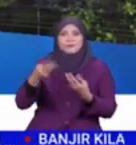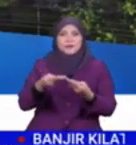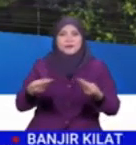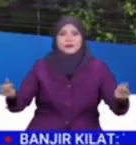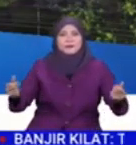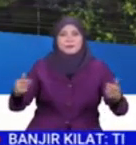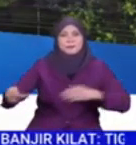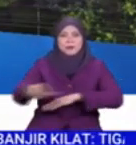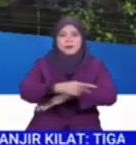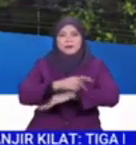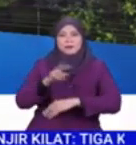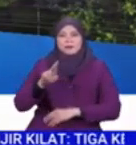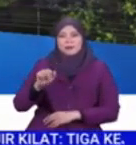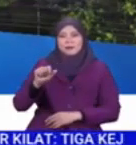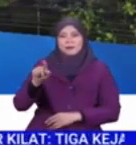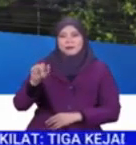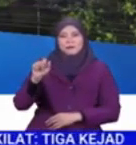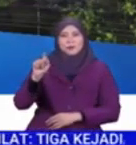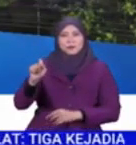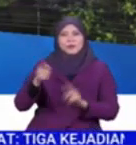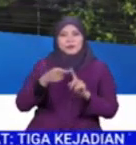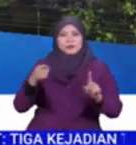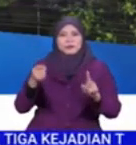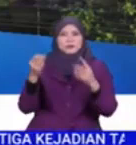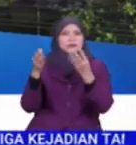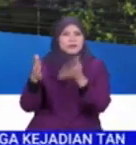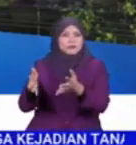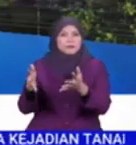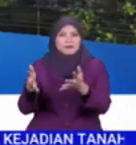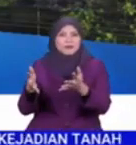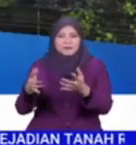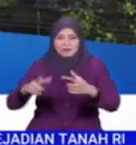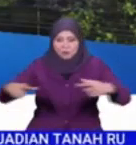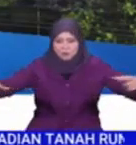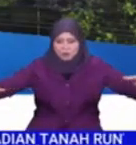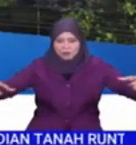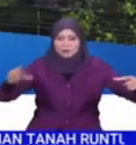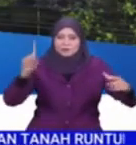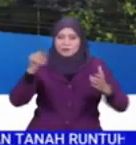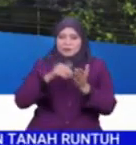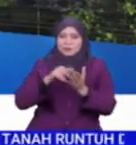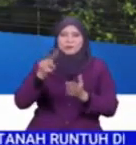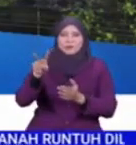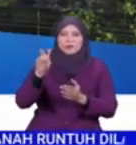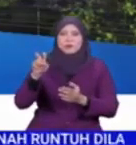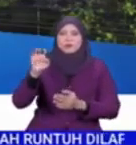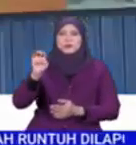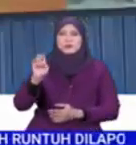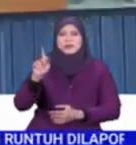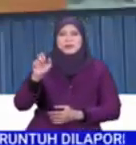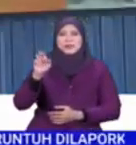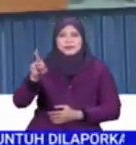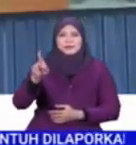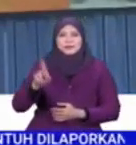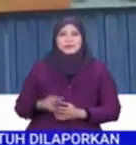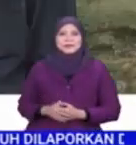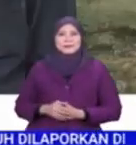Padang ragu tersebut merupakan Baki daripada keseluruhan tanah berkekuasaan 1200 Eka